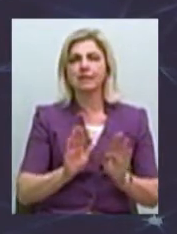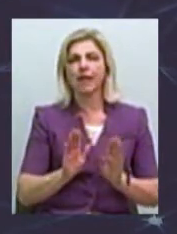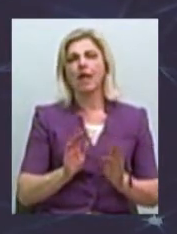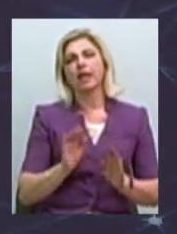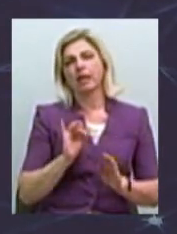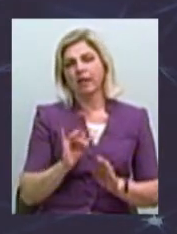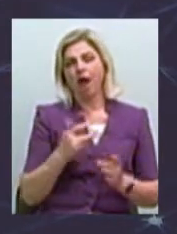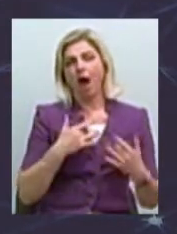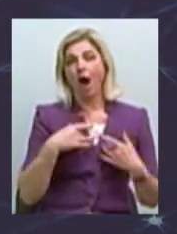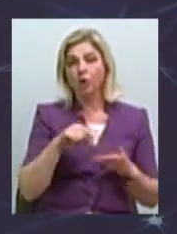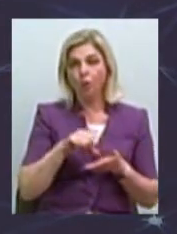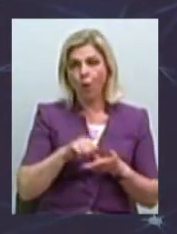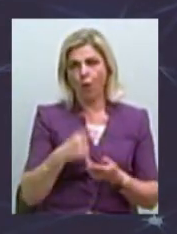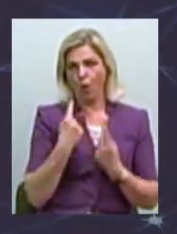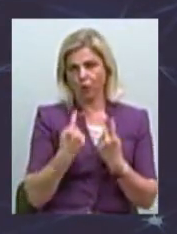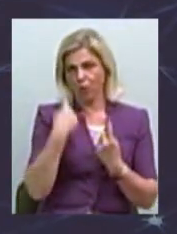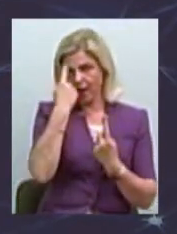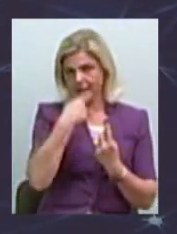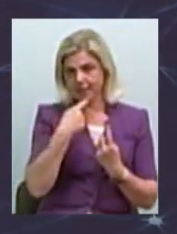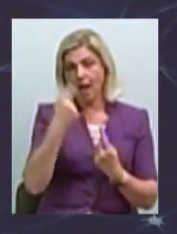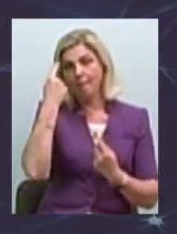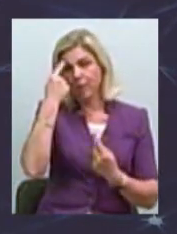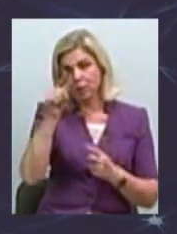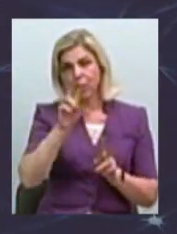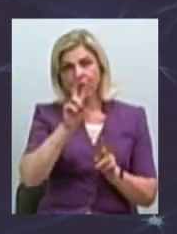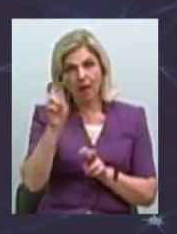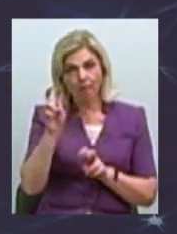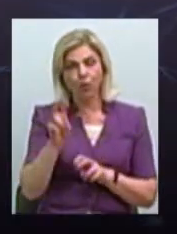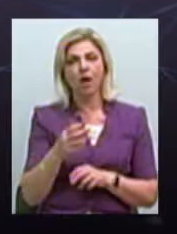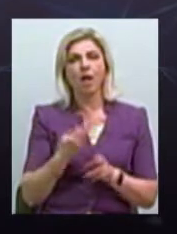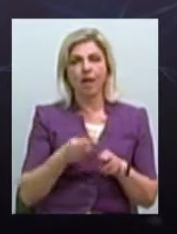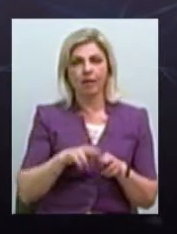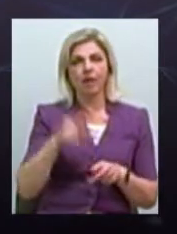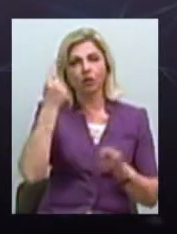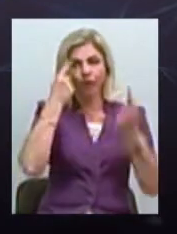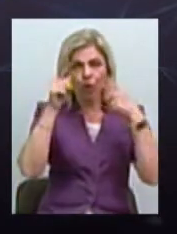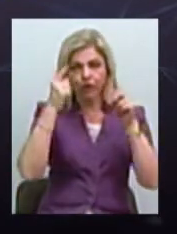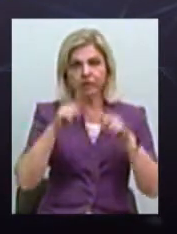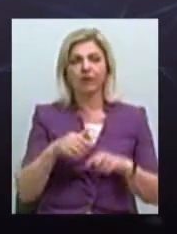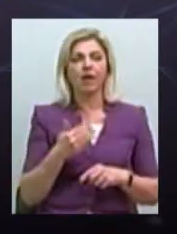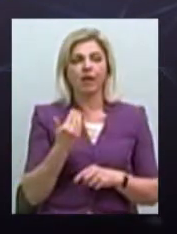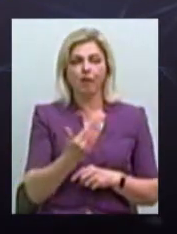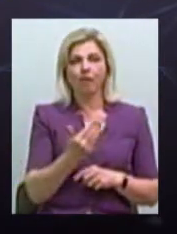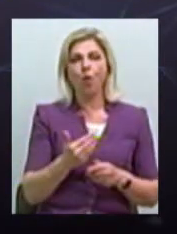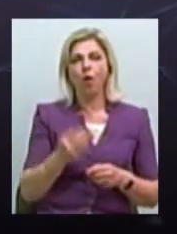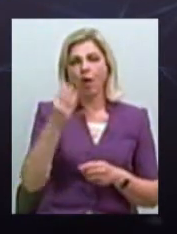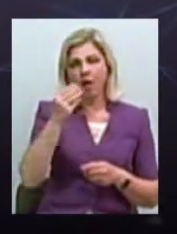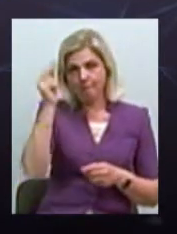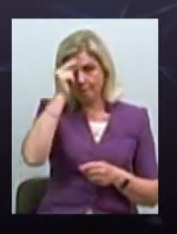актер в одном лице. То есть придумал тему, это творчество, ее